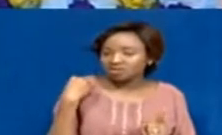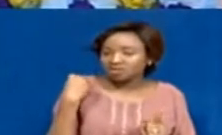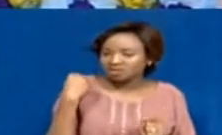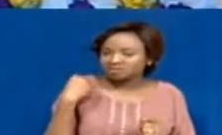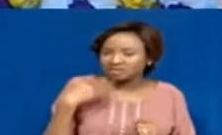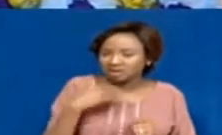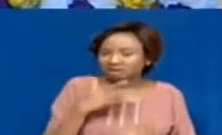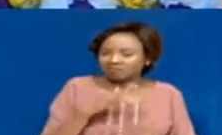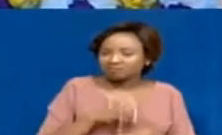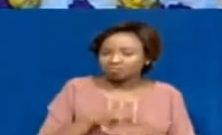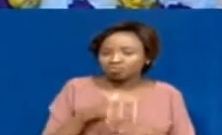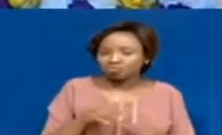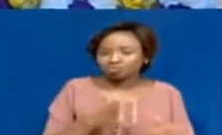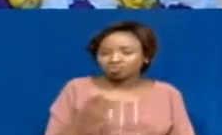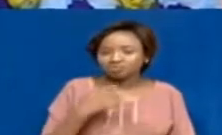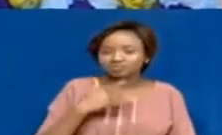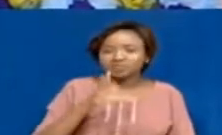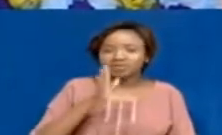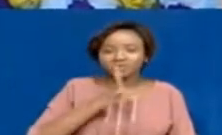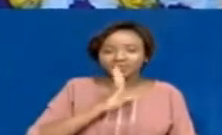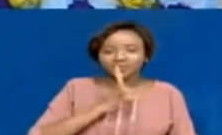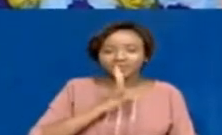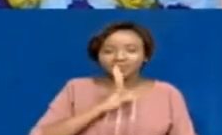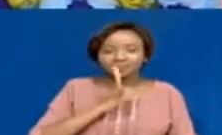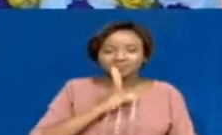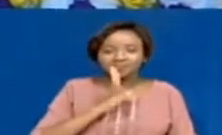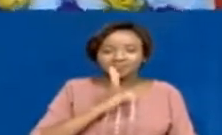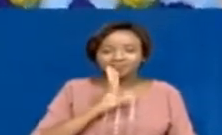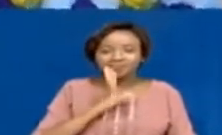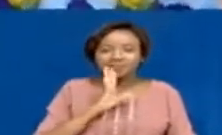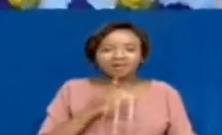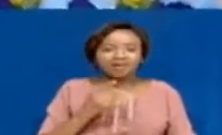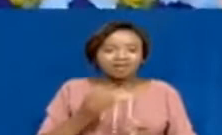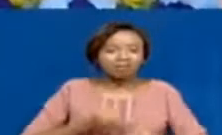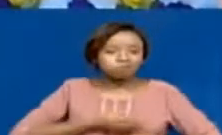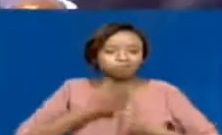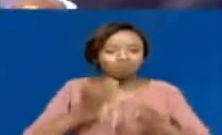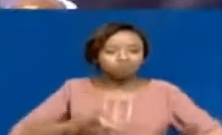nilipata nafasi yangu ya kumuomboleza